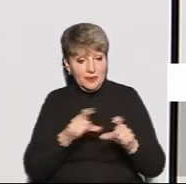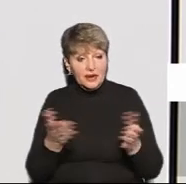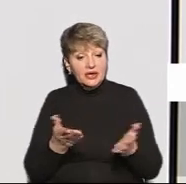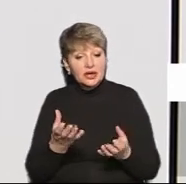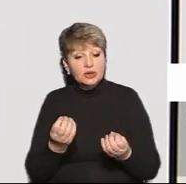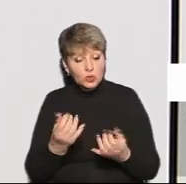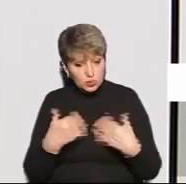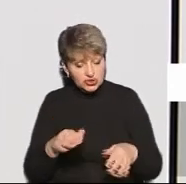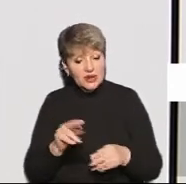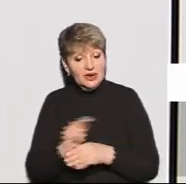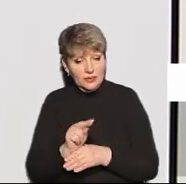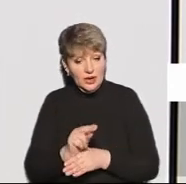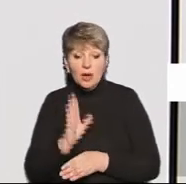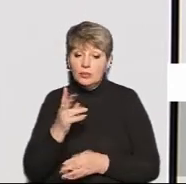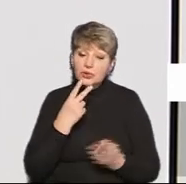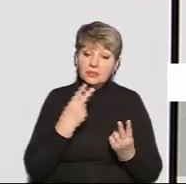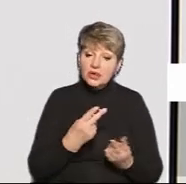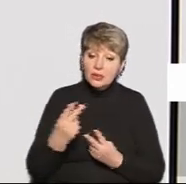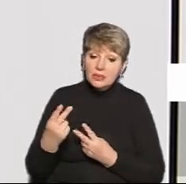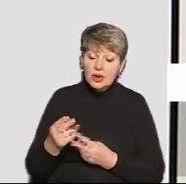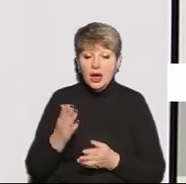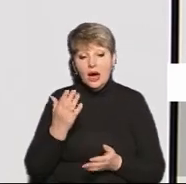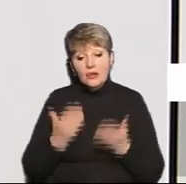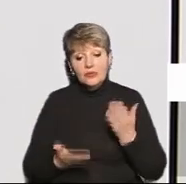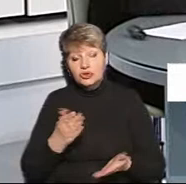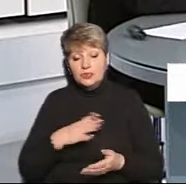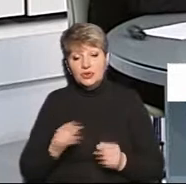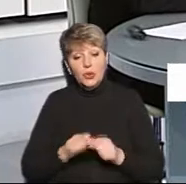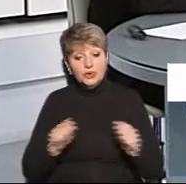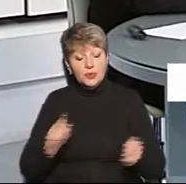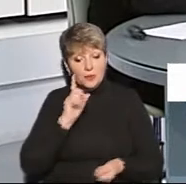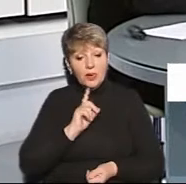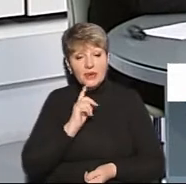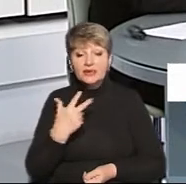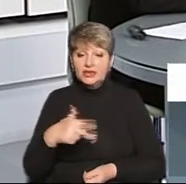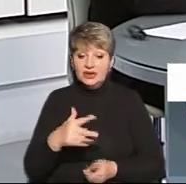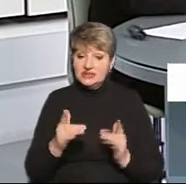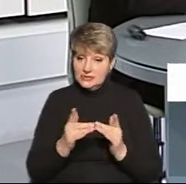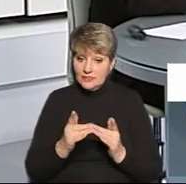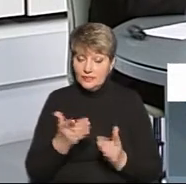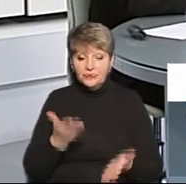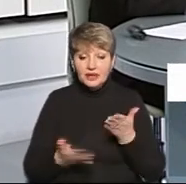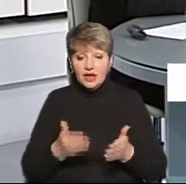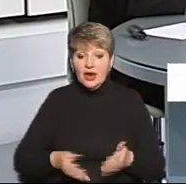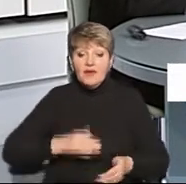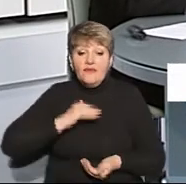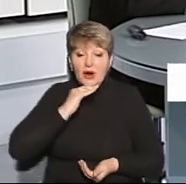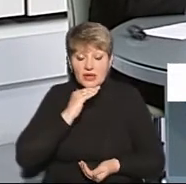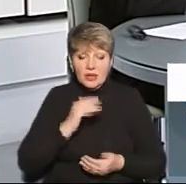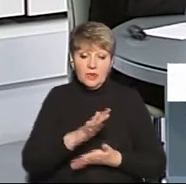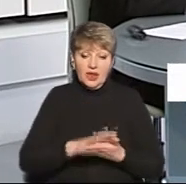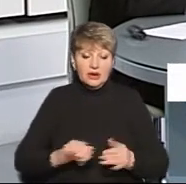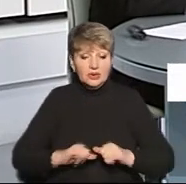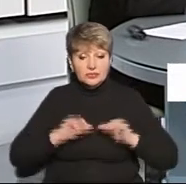на COVID-19, то будемо дивитися, можливо, спочатку відкриємо 30 ліжок, і якщо їх вистачить, то далі ми не будемо розширювати